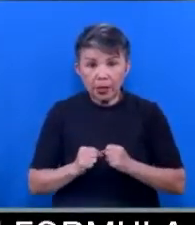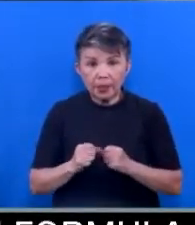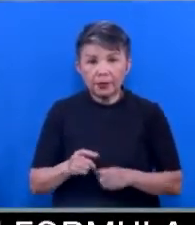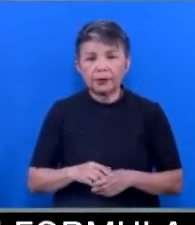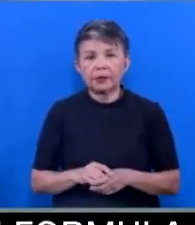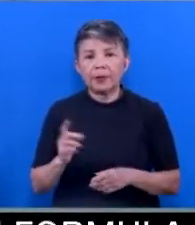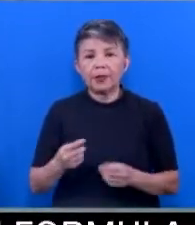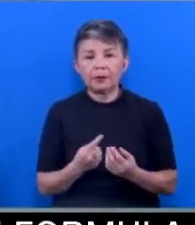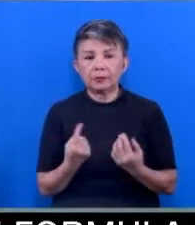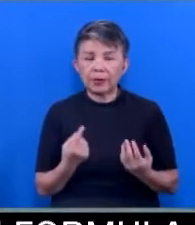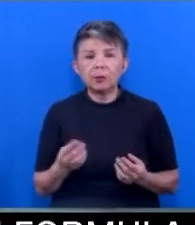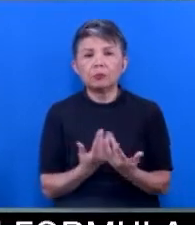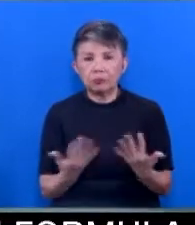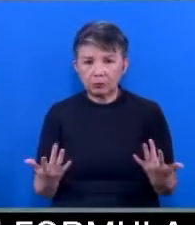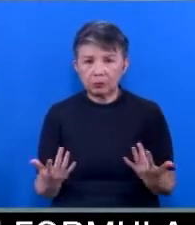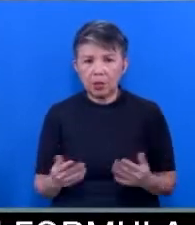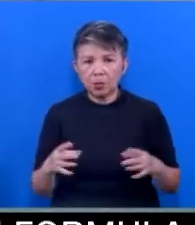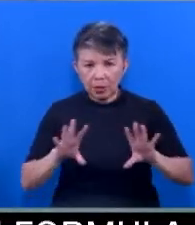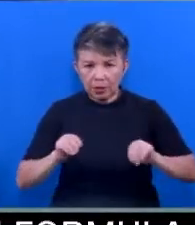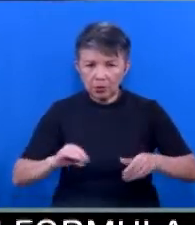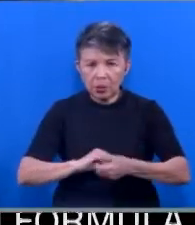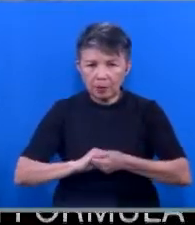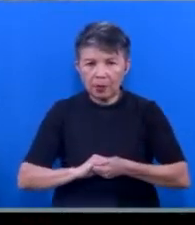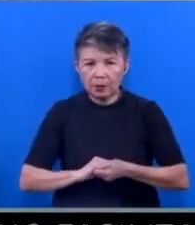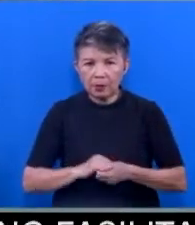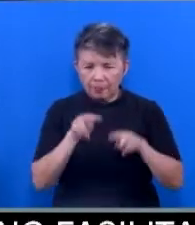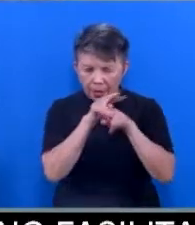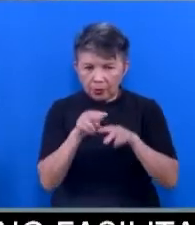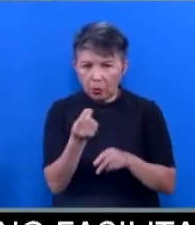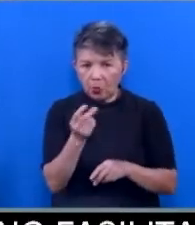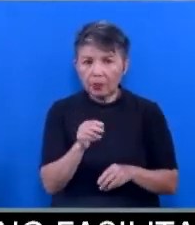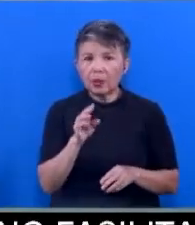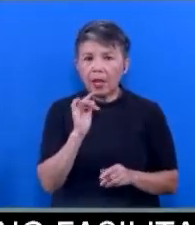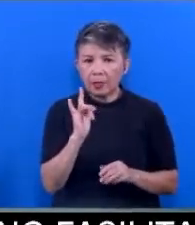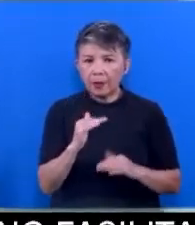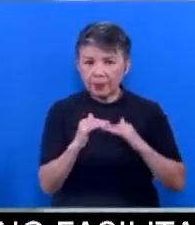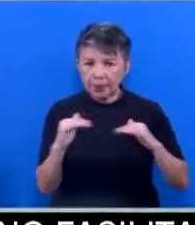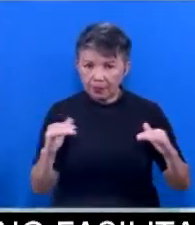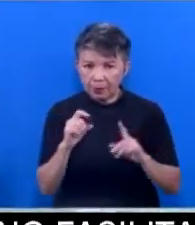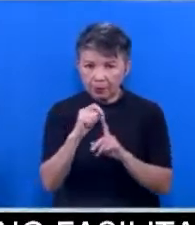juga masyarakat. Bella Mulahela, Andika Suramanto, Jakarta.